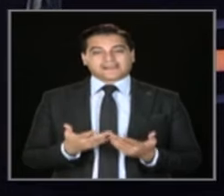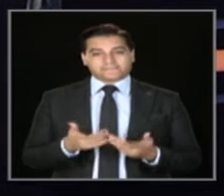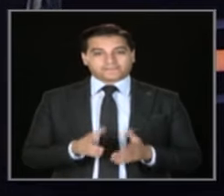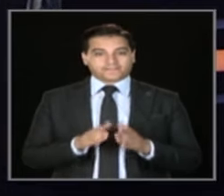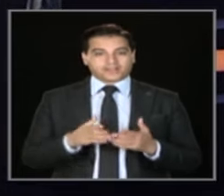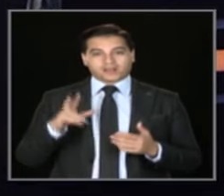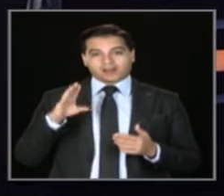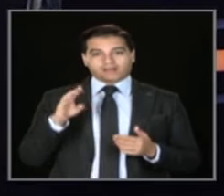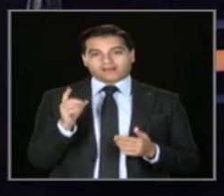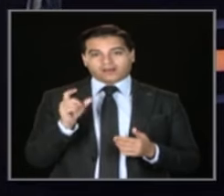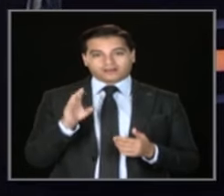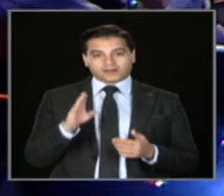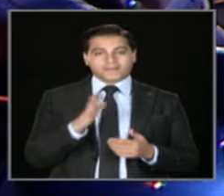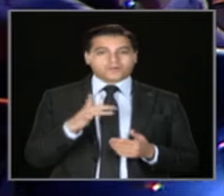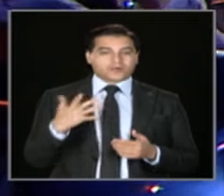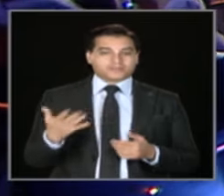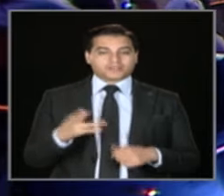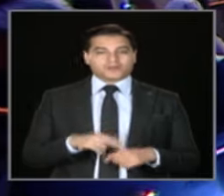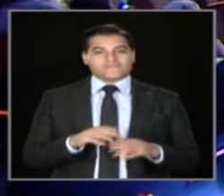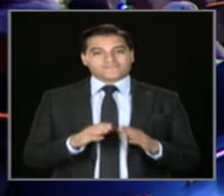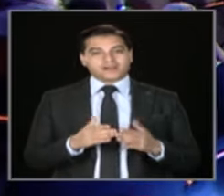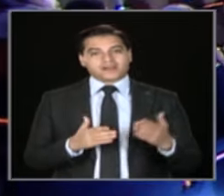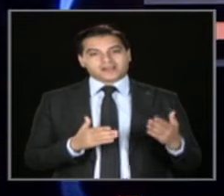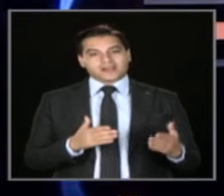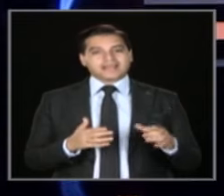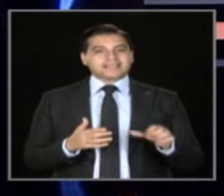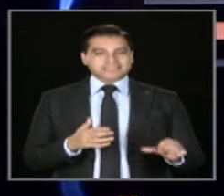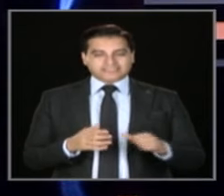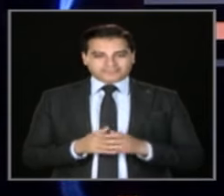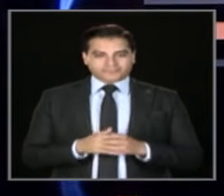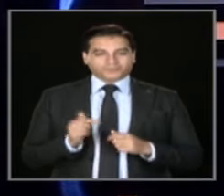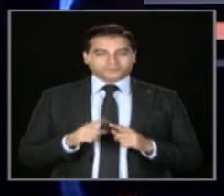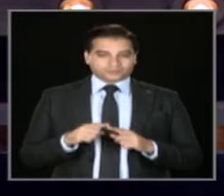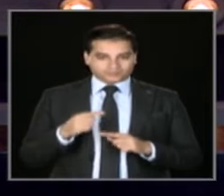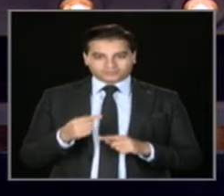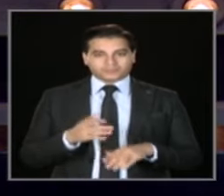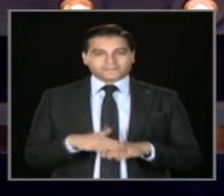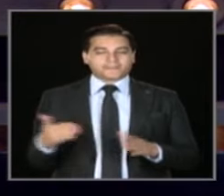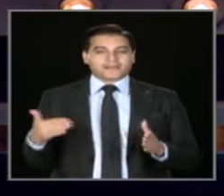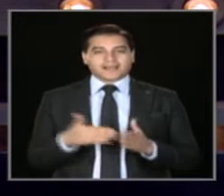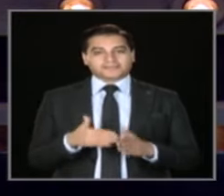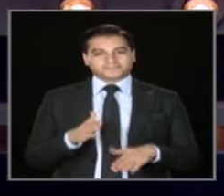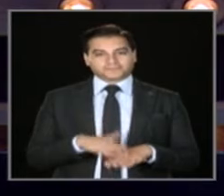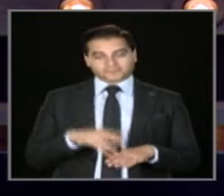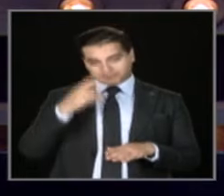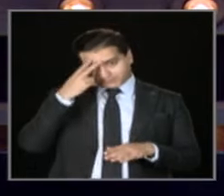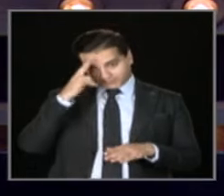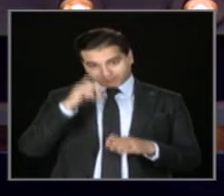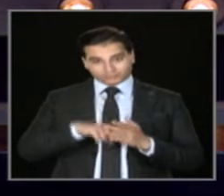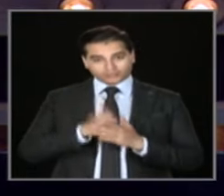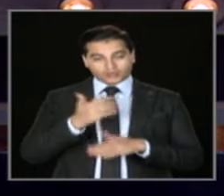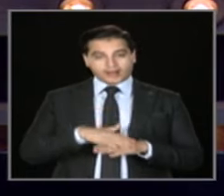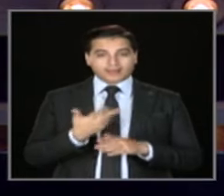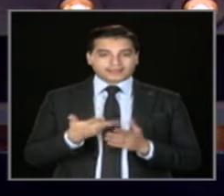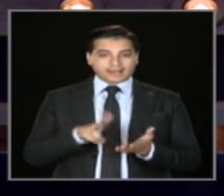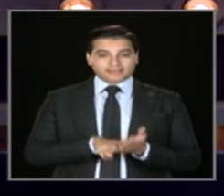القرنك 105 نفرتيتي 90 ودلوقتي مع اخر فقره واللي هتحدد مين اللي هيكسب